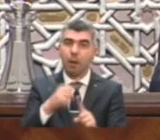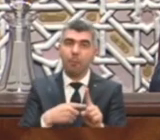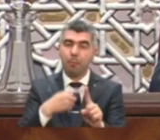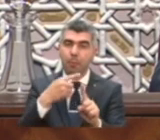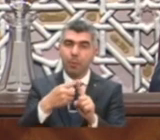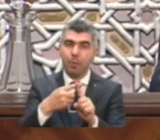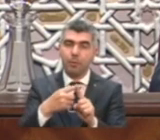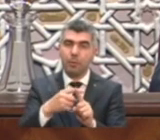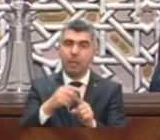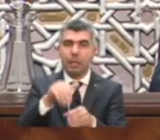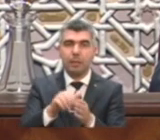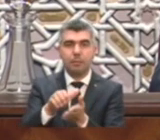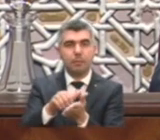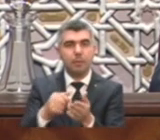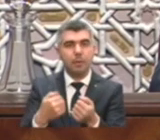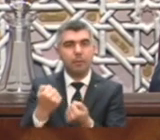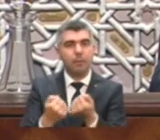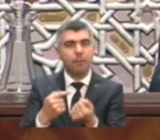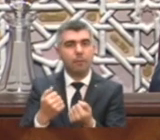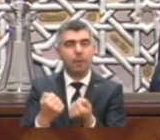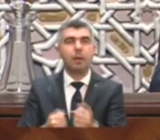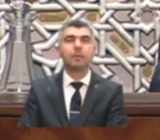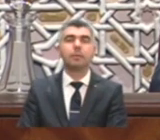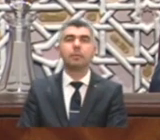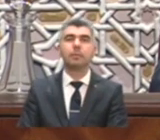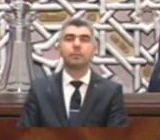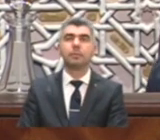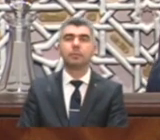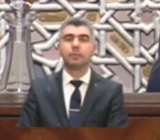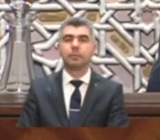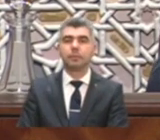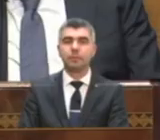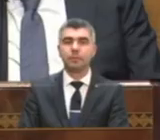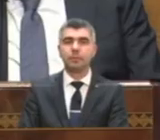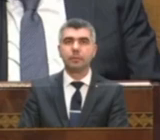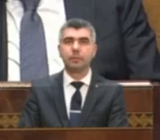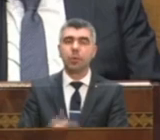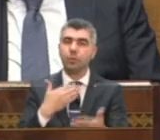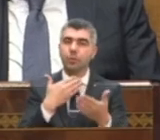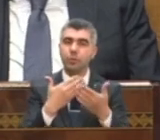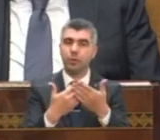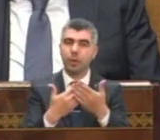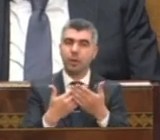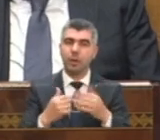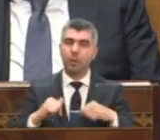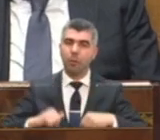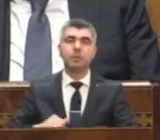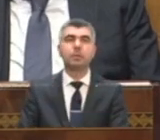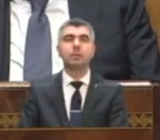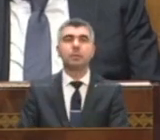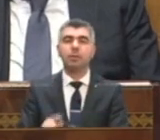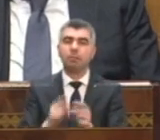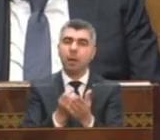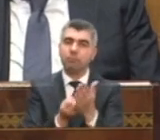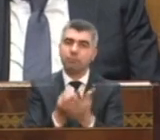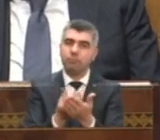فريق الاصاله والمعاصره للتعقيب. سيدة النائبة المحترمة. شكرا السيد الوزير على هذه المعطيات